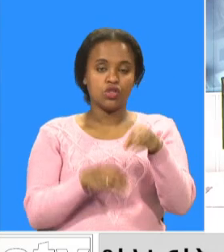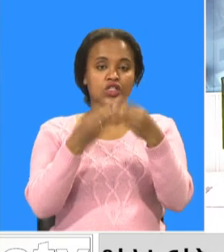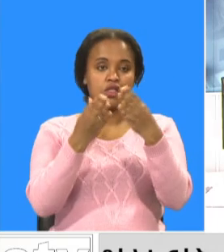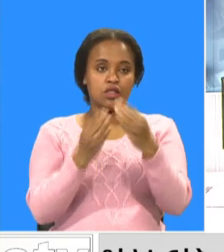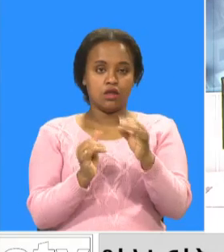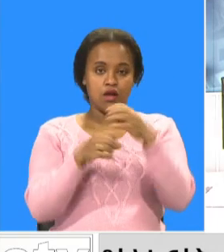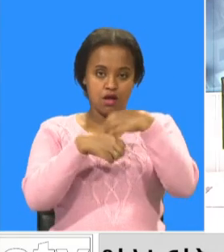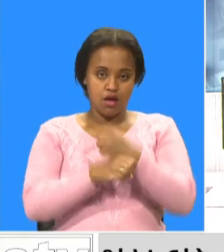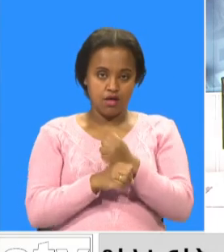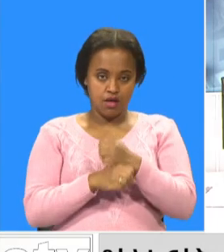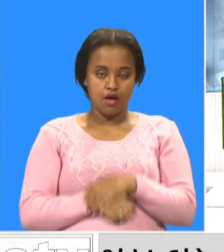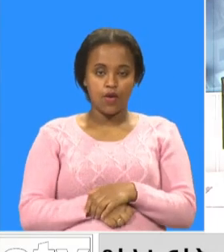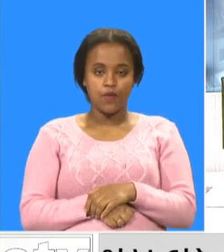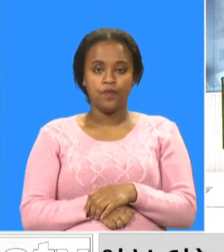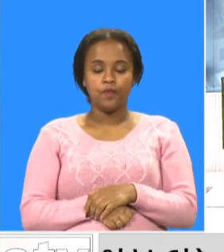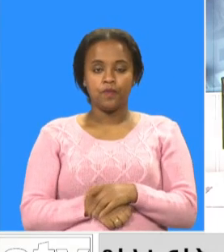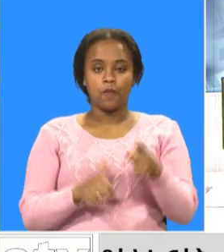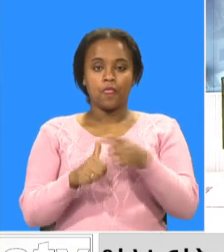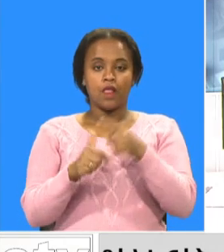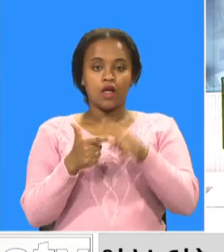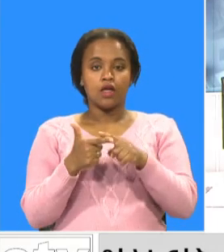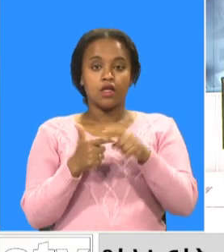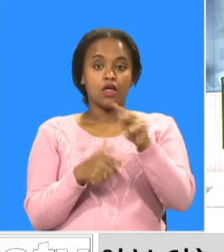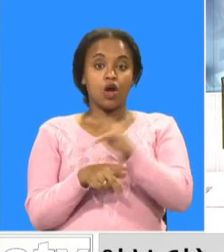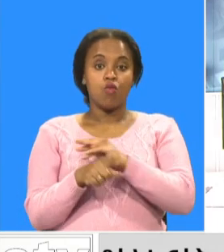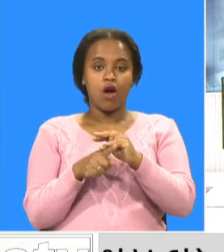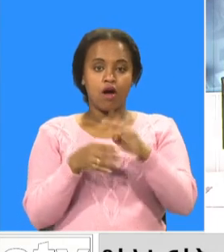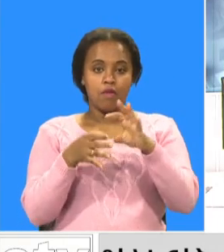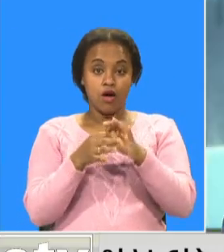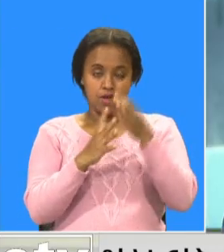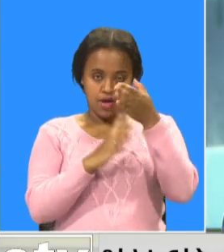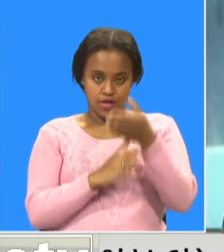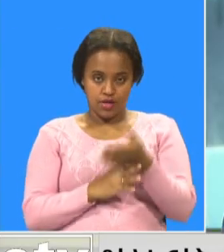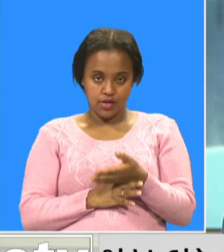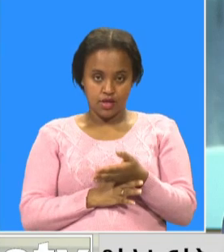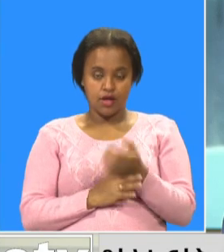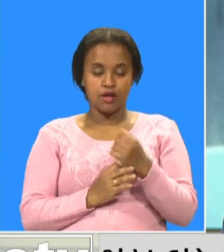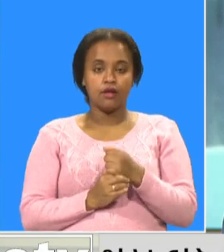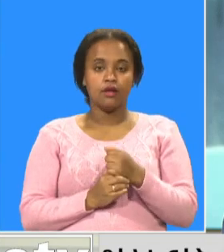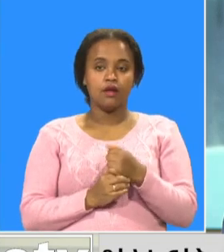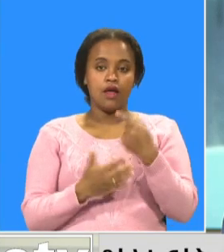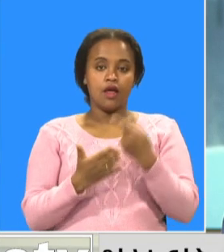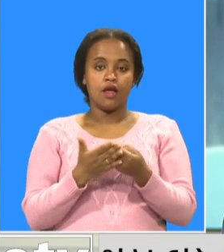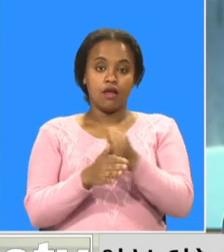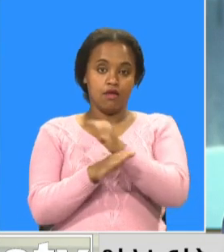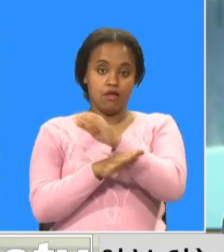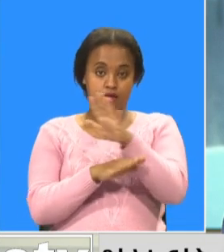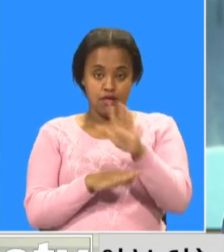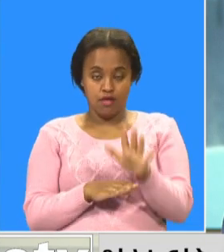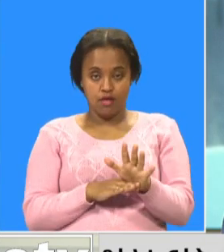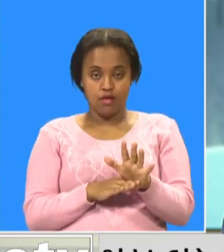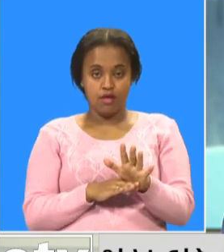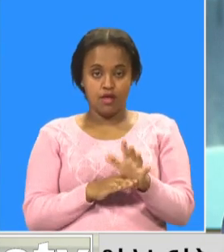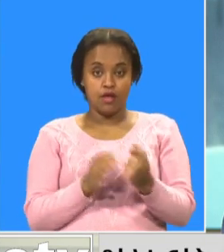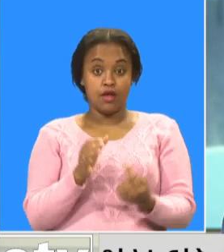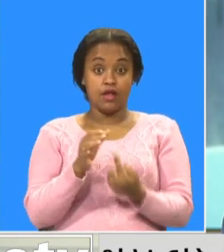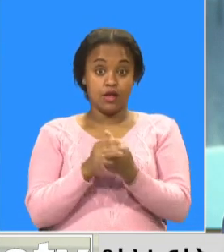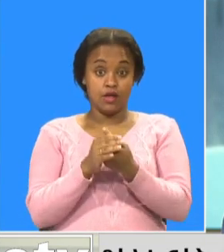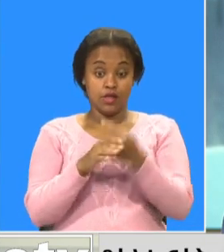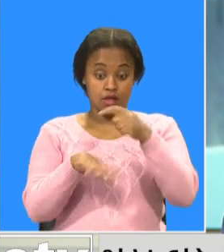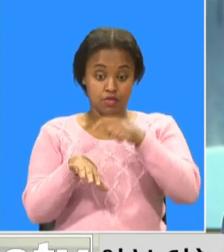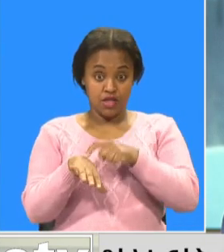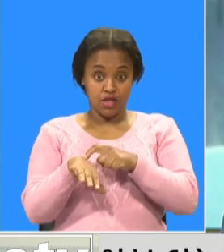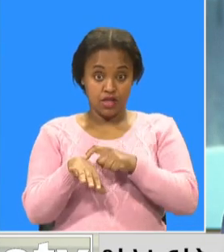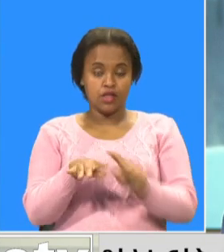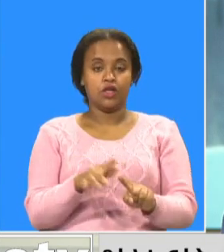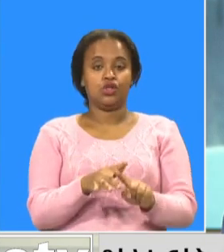እንሄዳል። እሺ እንግዲህ ከሙያ ማህበራት አንጻር ይሄ ኮቪድ-19 ከተከሰተበት ጊዜ